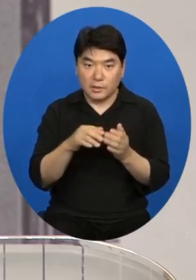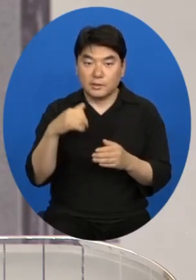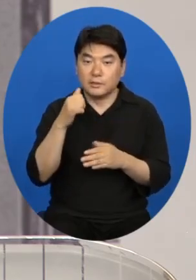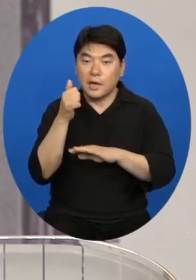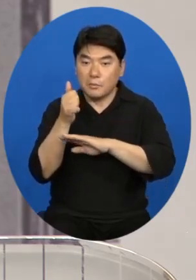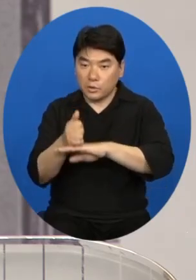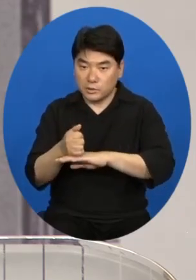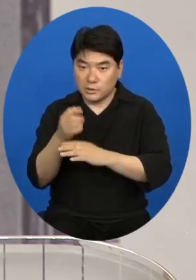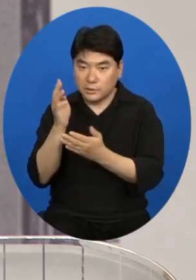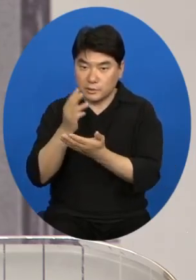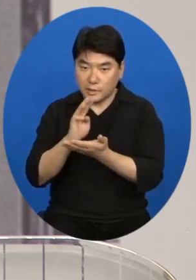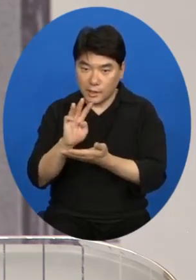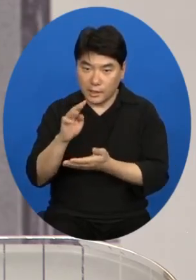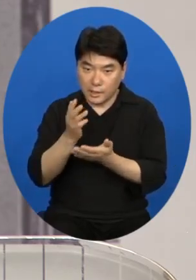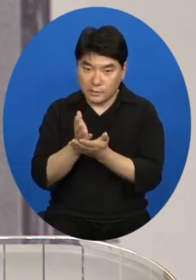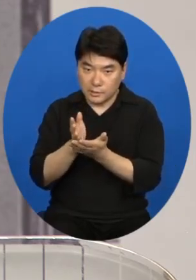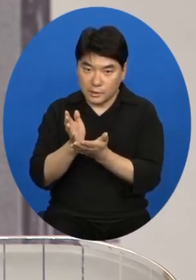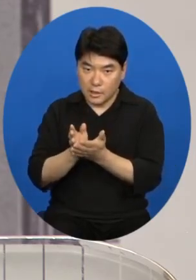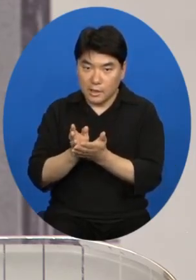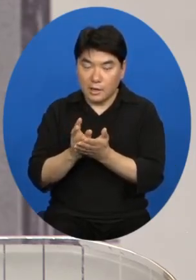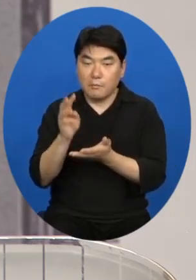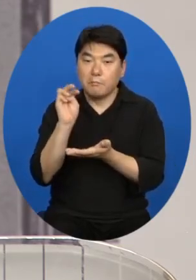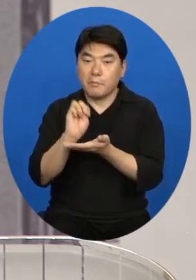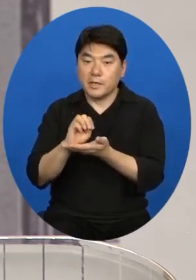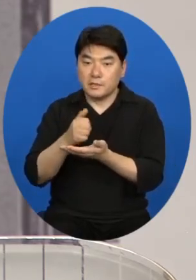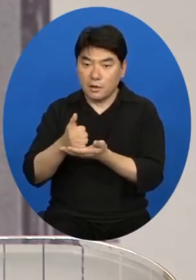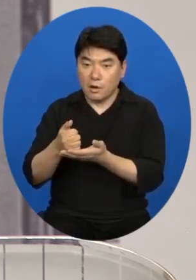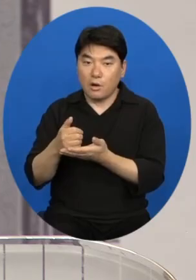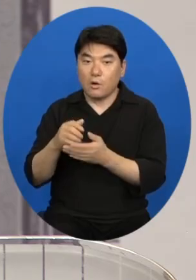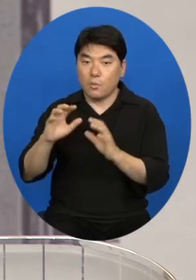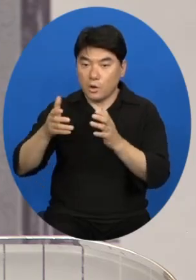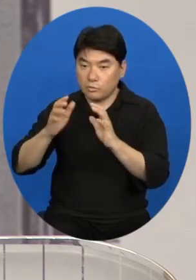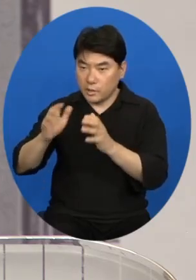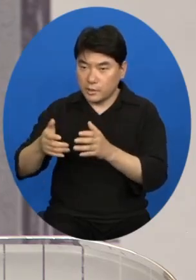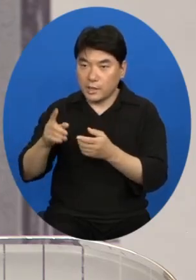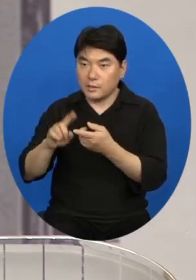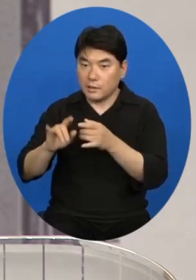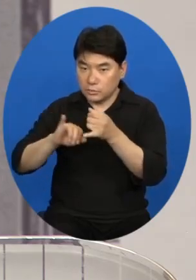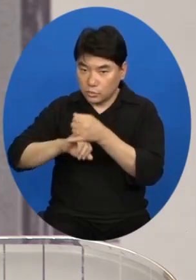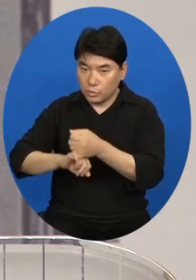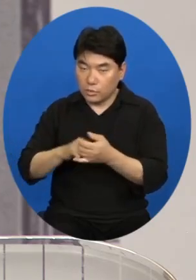가지가 미래의 그 메시아 왕국에 대한 약속을